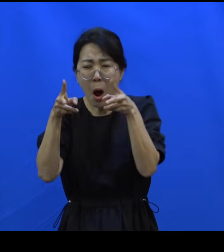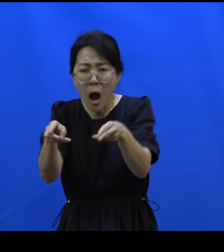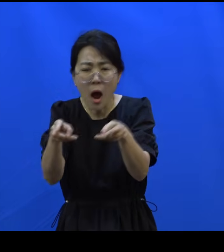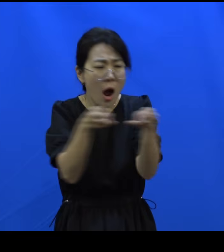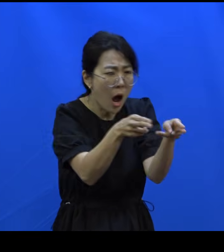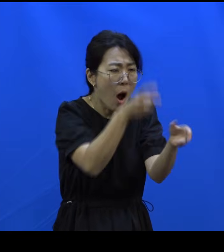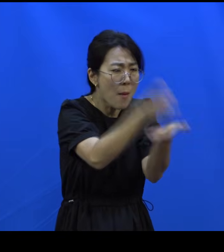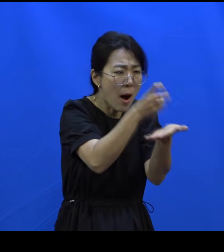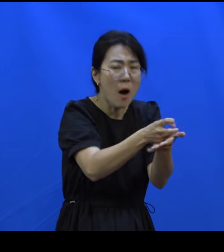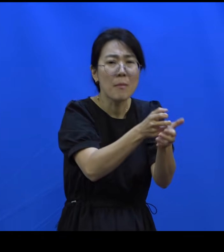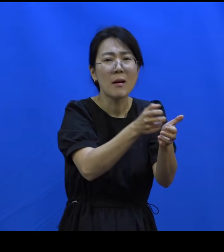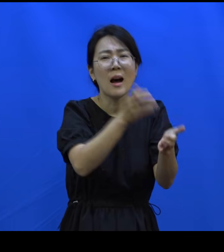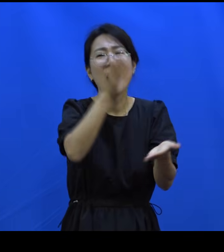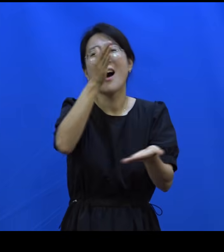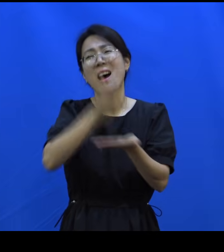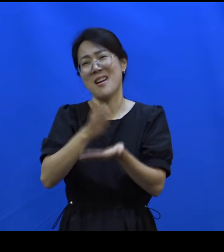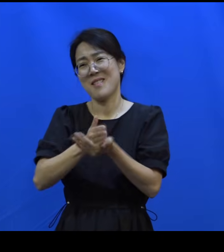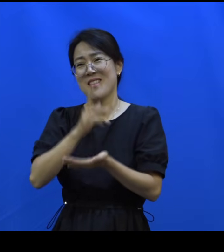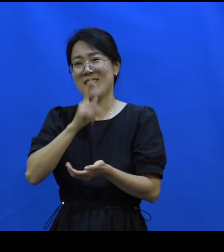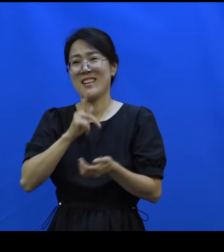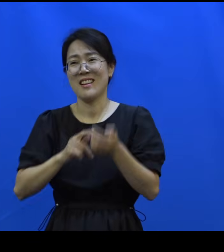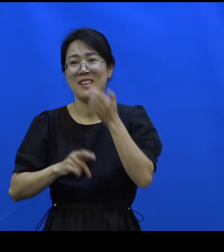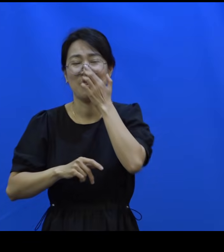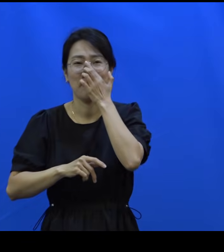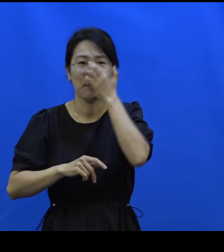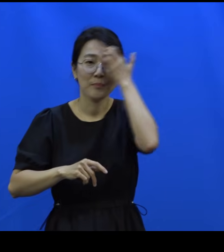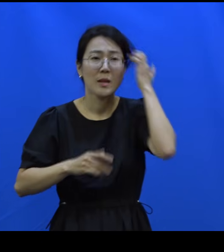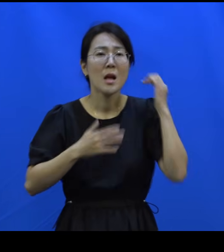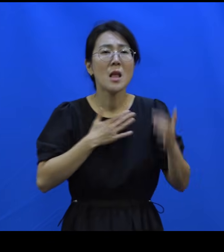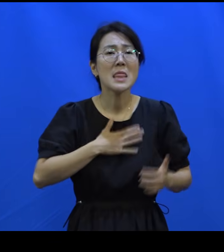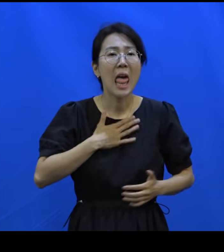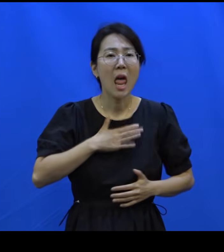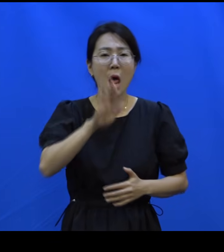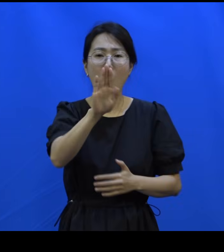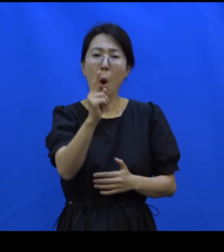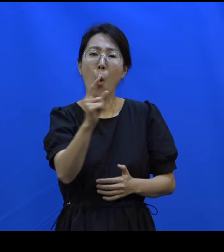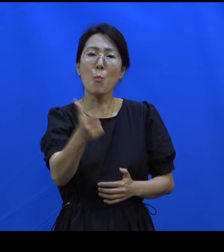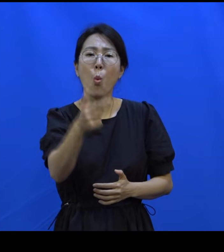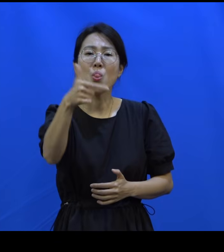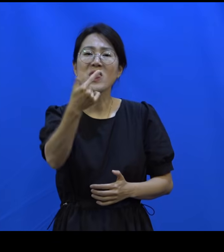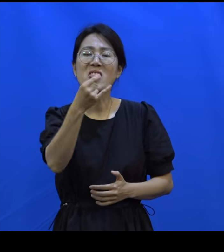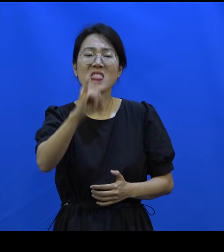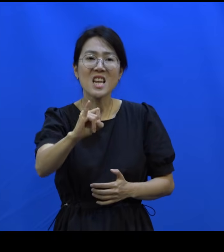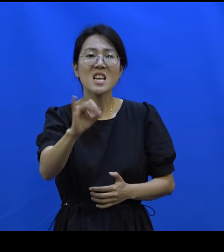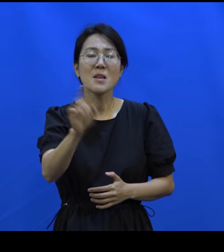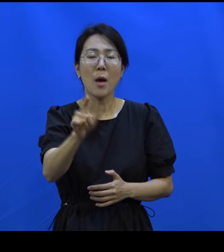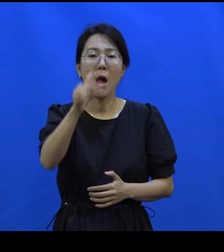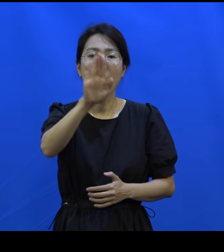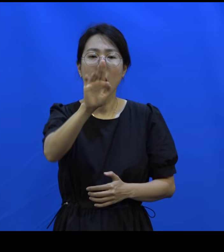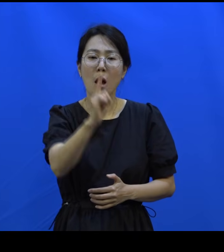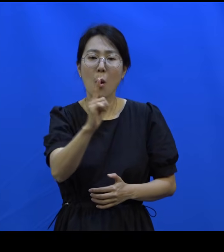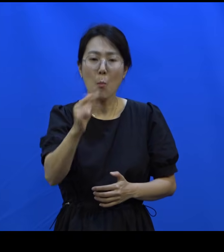따라 감정적으로 대립을 하지 못하도록 이 법을 주셨는데,